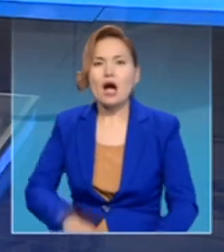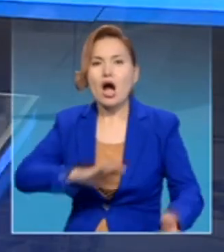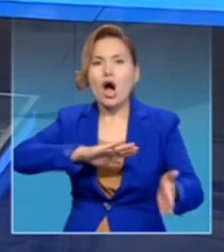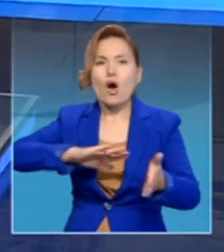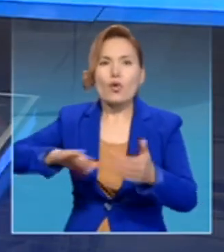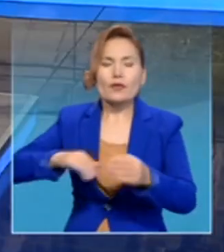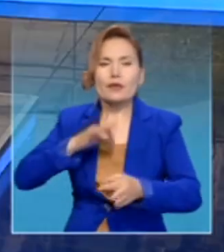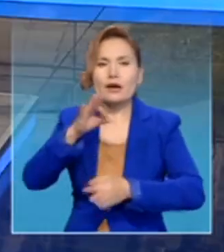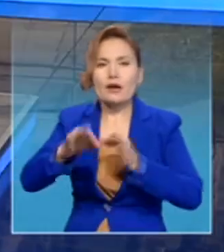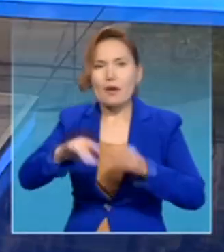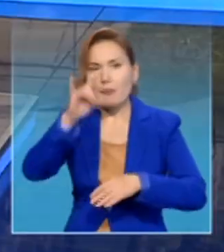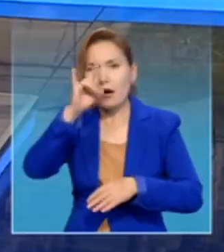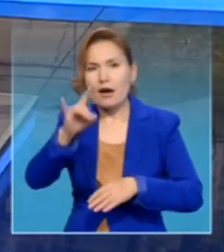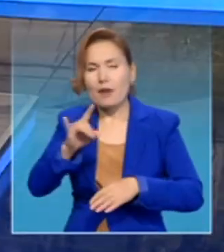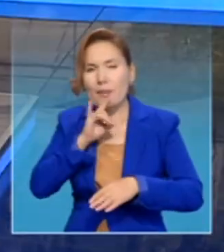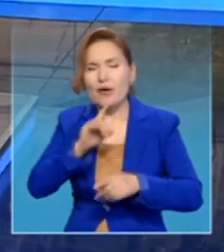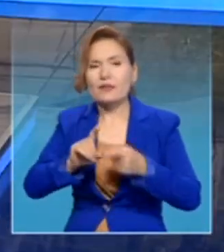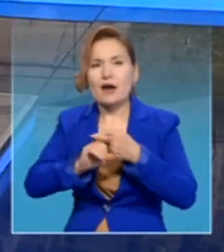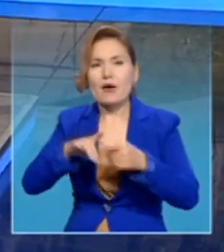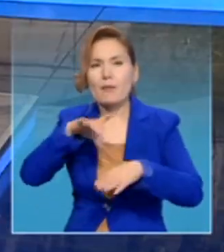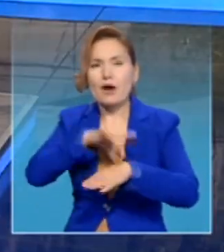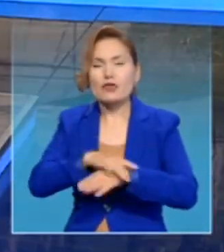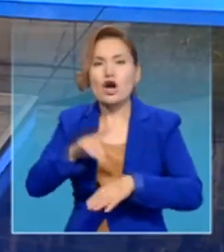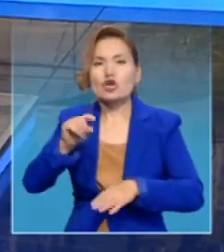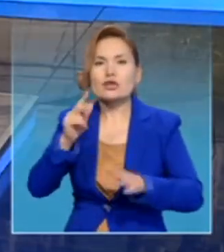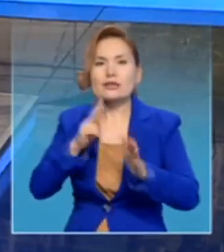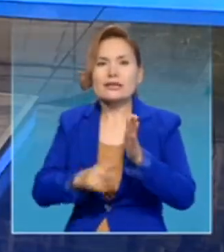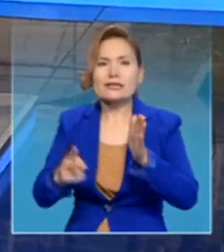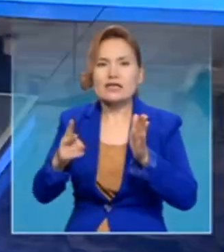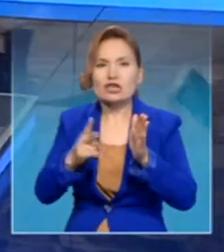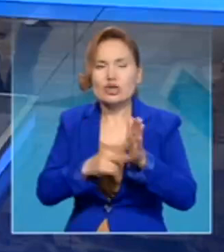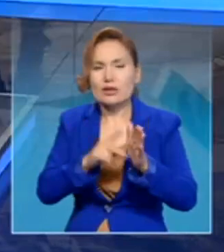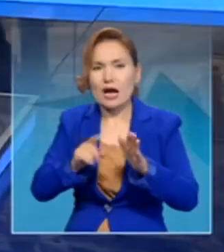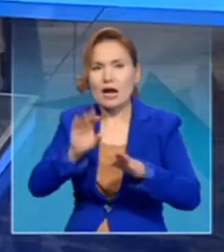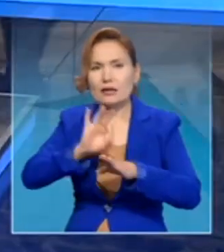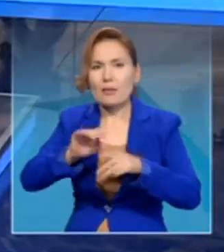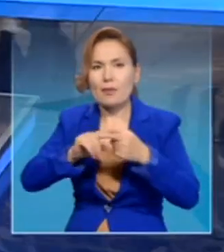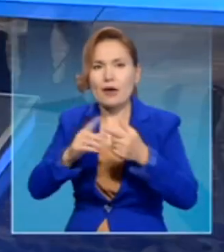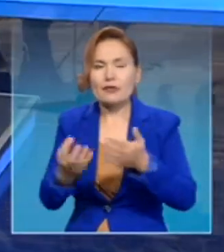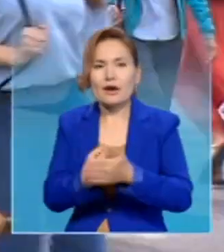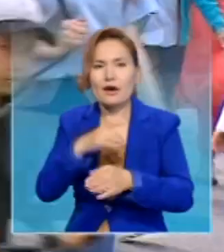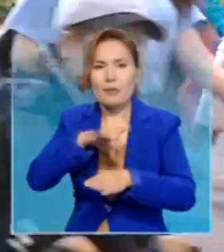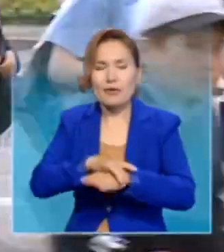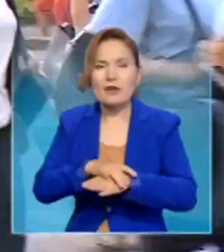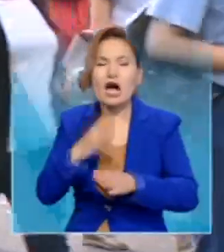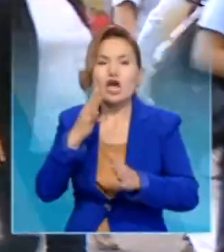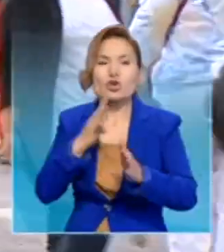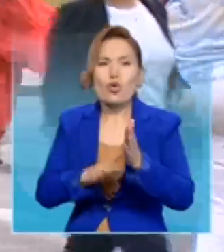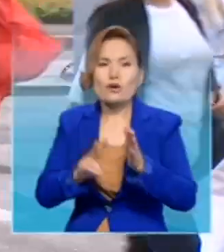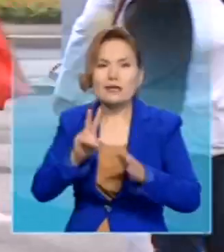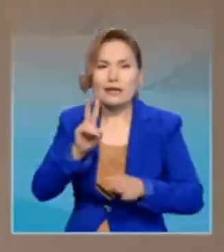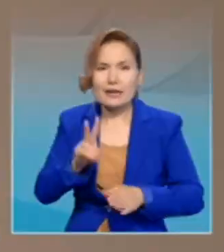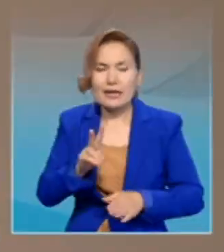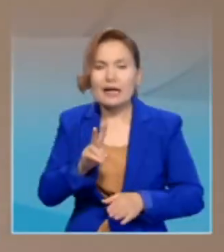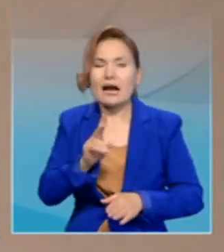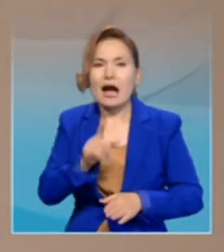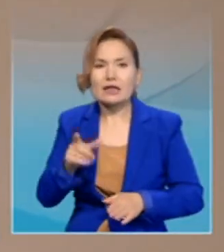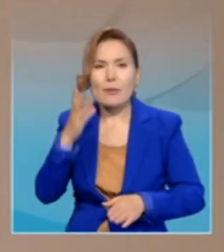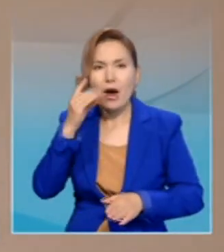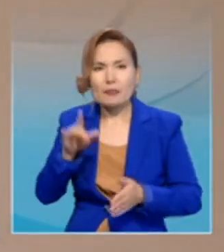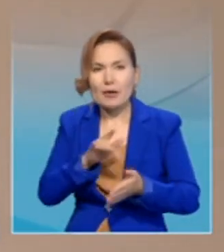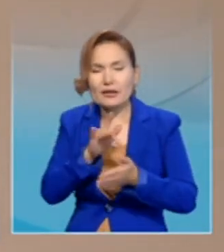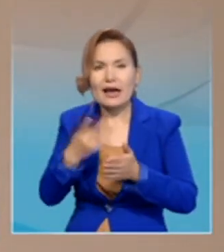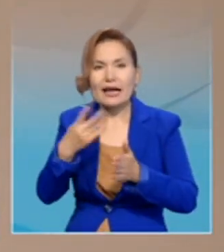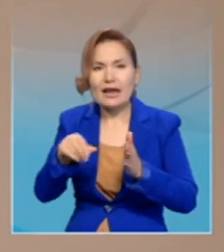Өткен тәулікте елімізде коронавирус инфекциясы 187 адамнан анықталды. Қауіпті індетті жұқтырғандардың 92-сі Алматы, 46-сы